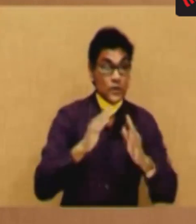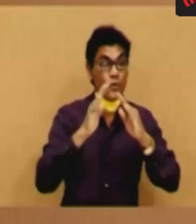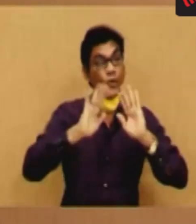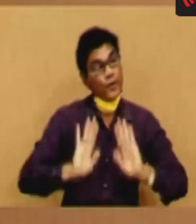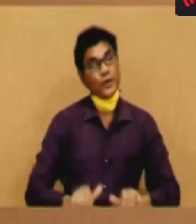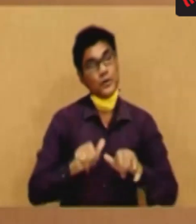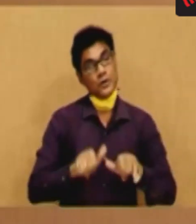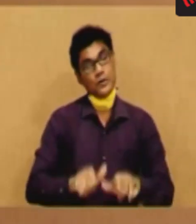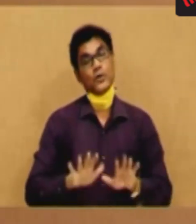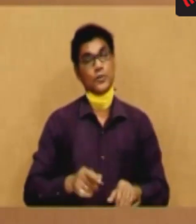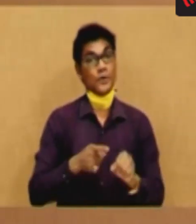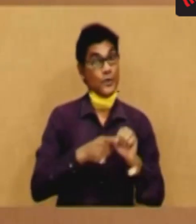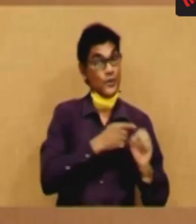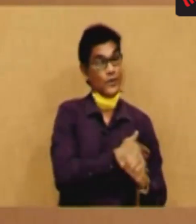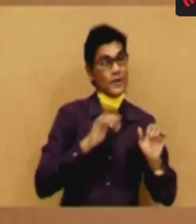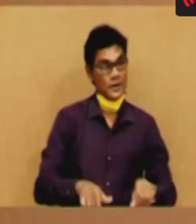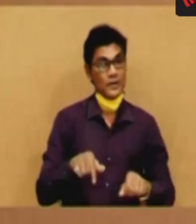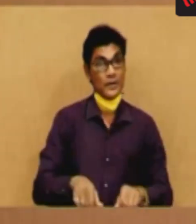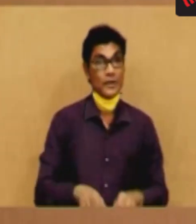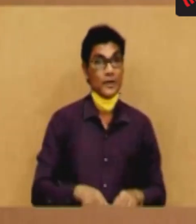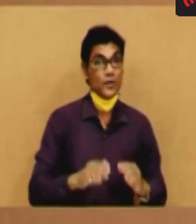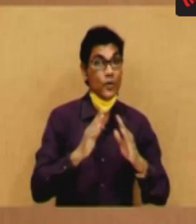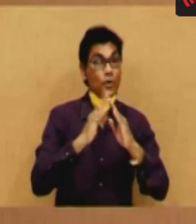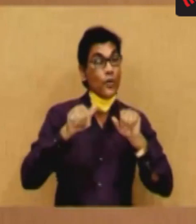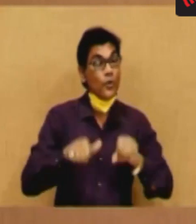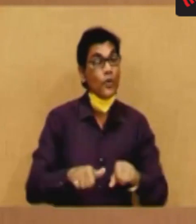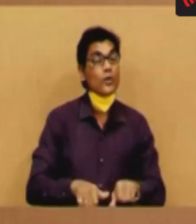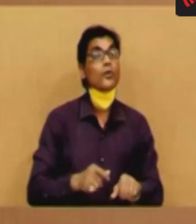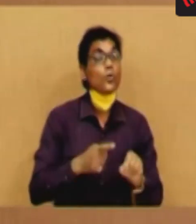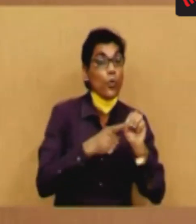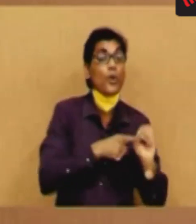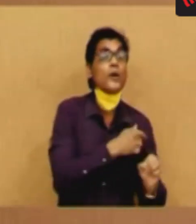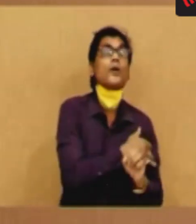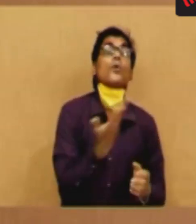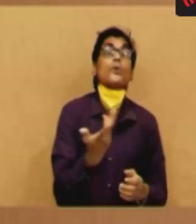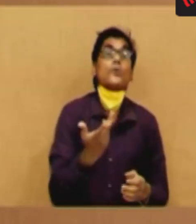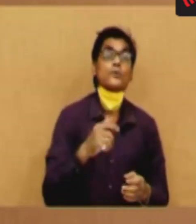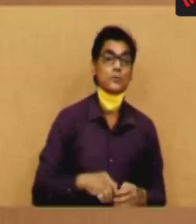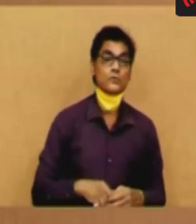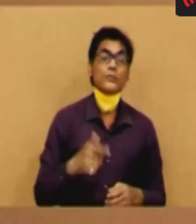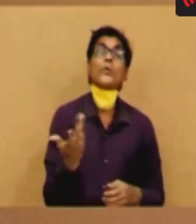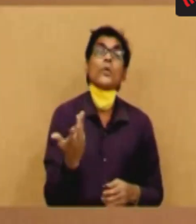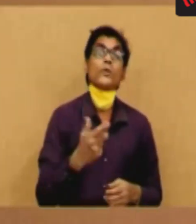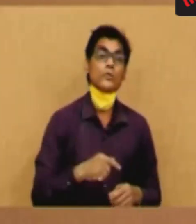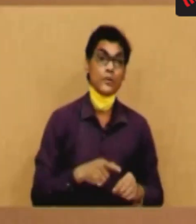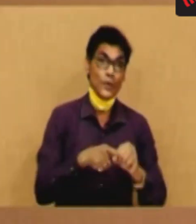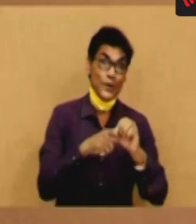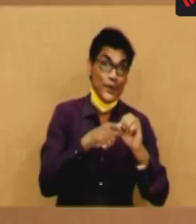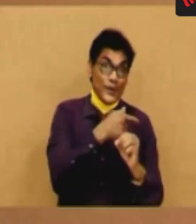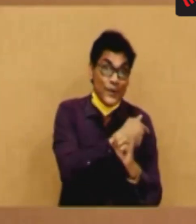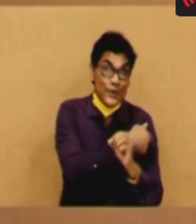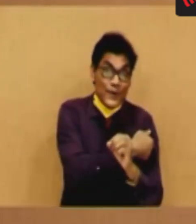रहिबे घरे क्वारंटाइन रे रहिबे। वर्तमान घरे क्वारंटाइन रे अर्थ कोन कौन मु करी भी कौन नियम से विषय